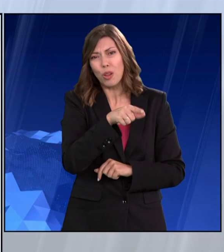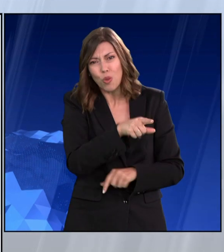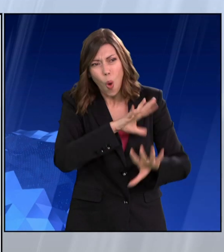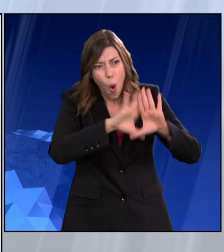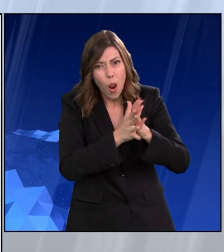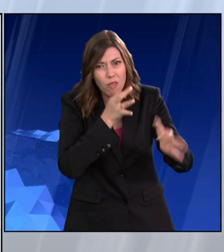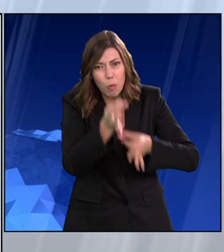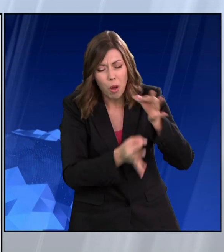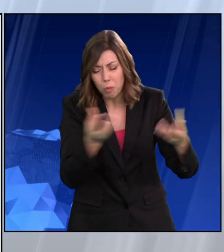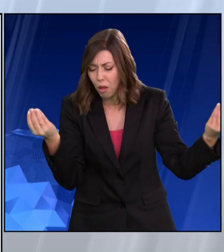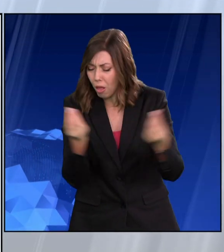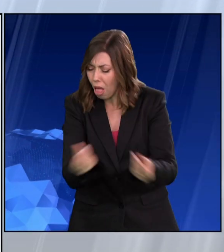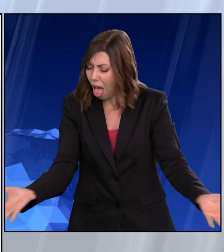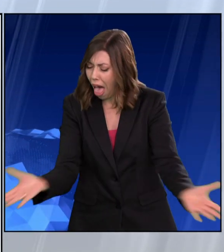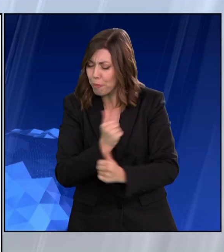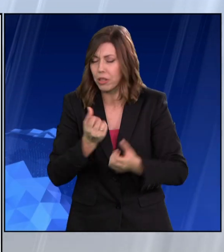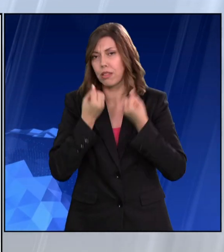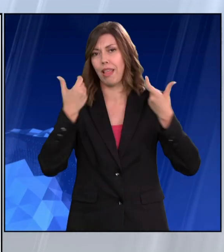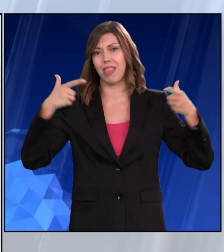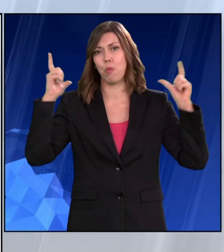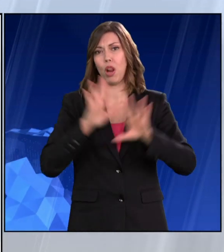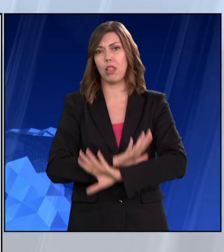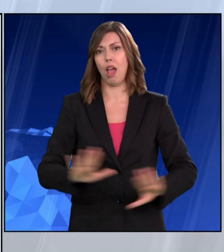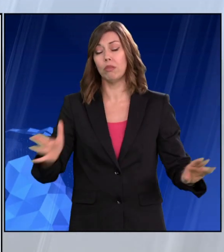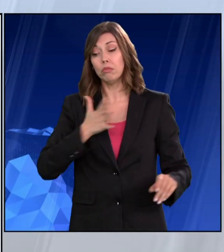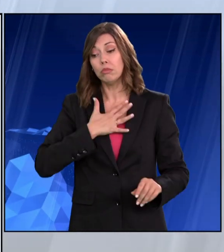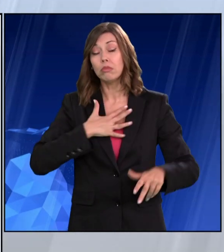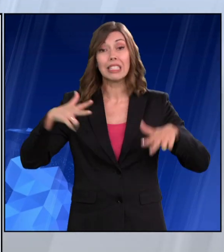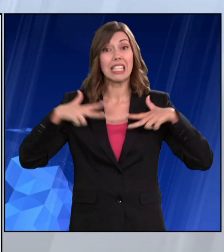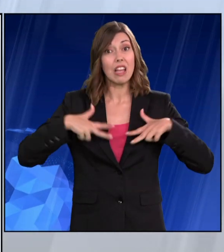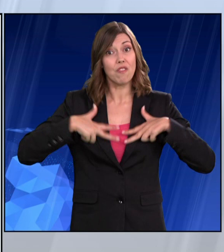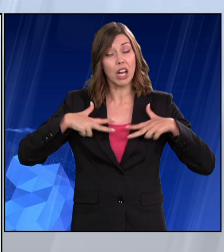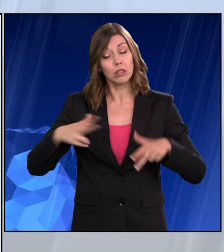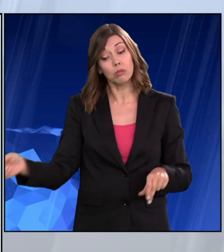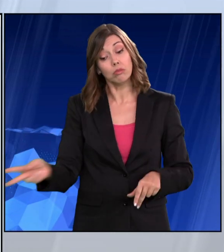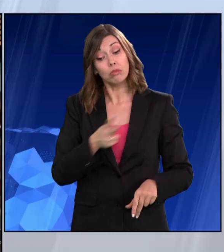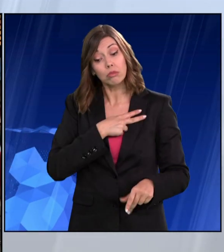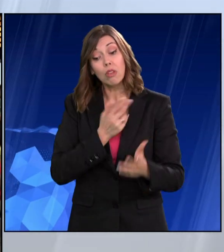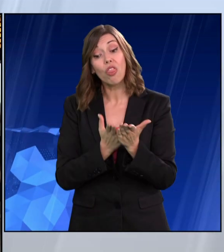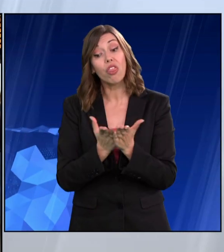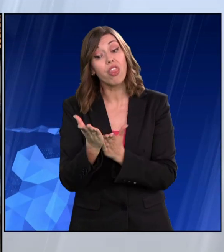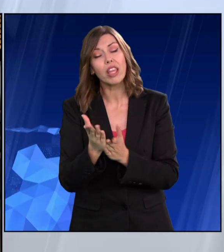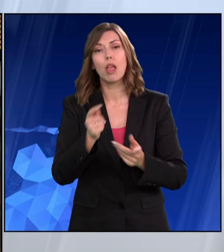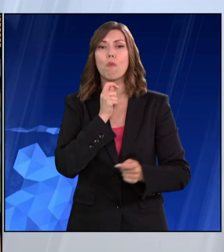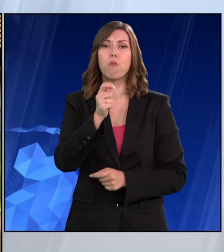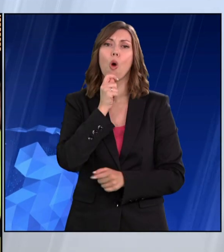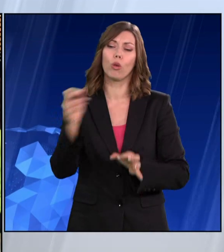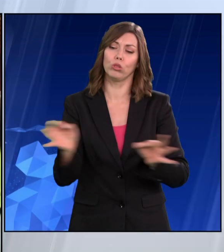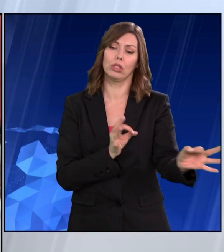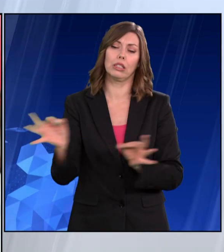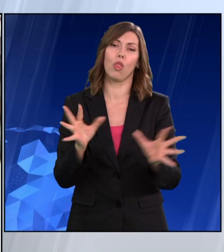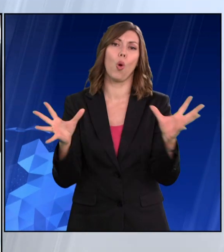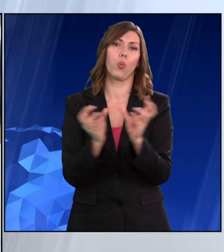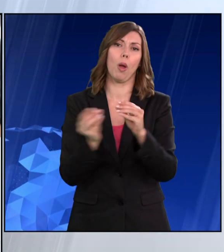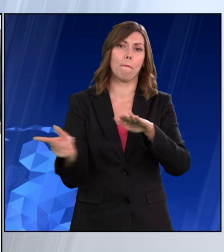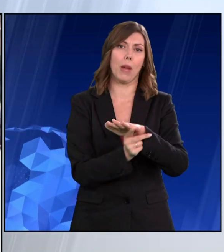Η κυβέρνηση της Νέας Δημοκρατίας εφάρμοσε μια αυστηρή αλλά δίκαιη μεταναστευτική πολιτική. Η Νέα Δημοκρατία είναι γεμάτη κρικέτου,